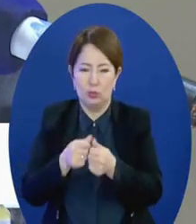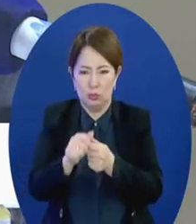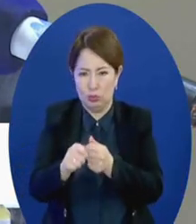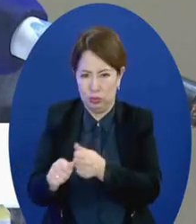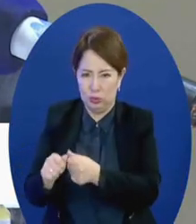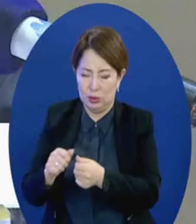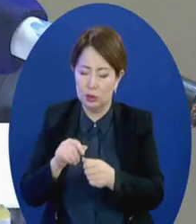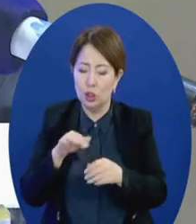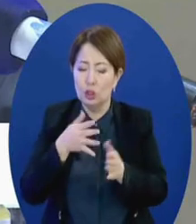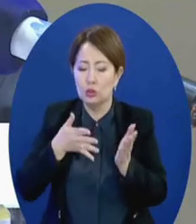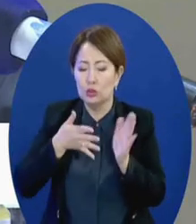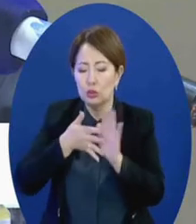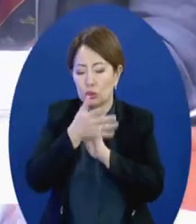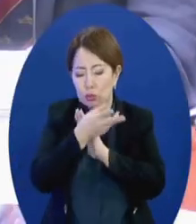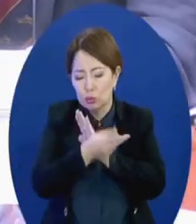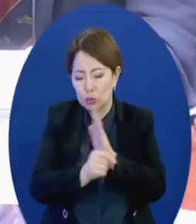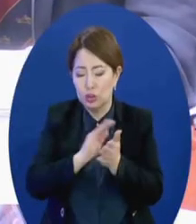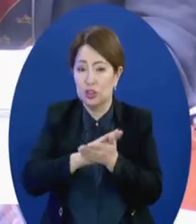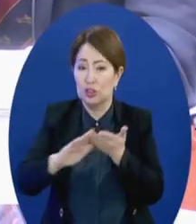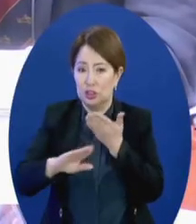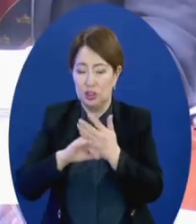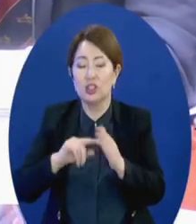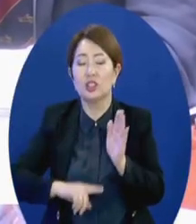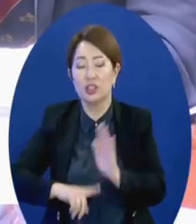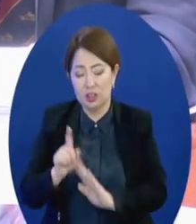одоо төсвийн шинжилтийн асуудлуудыг эхлэе.